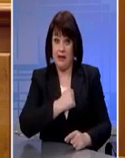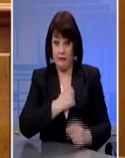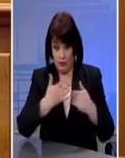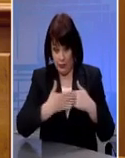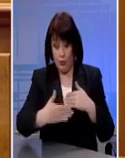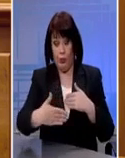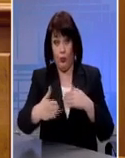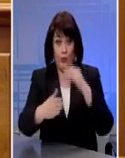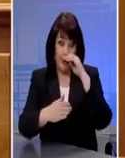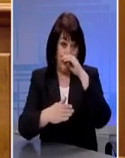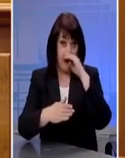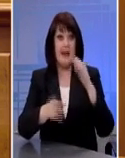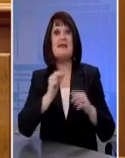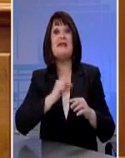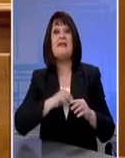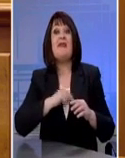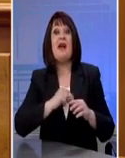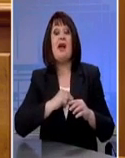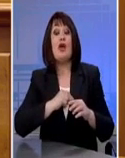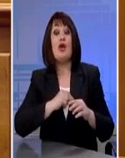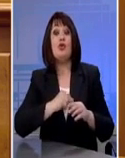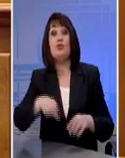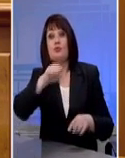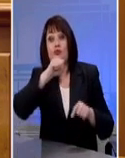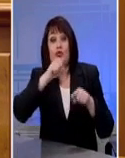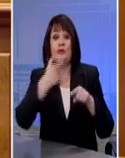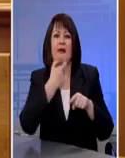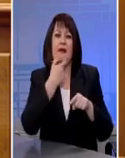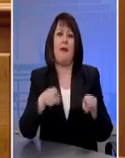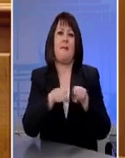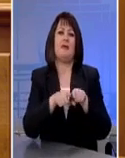αυτή το συμφέρον της Ελλάδος είναι να είναι με την Αγγλία.